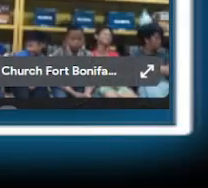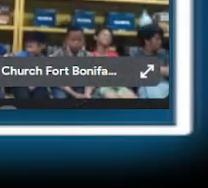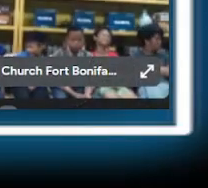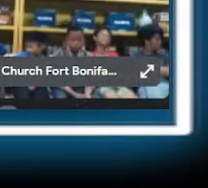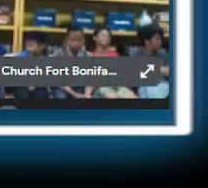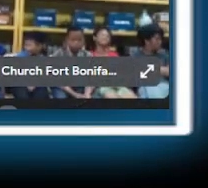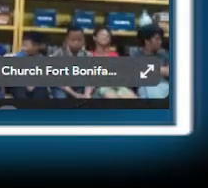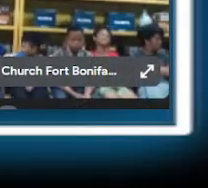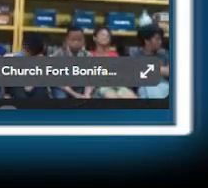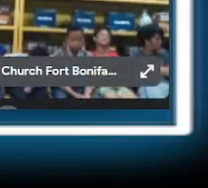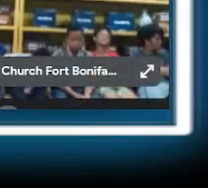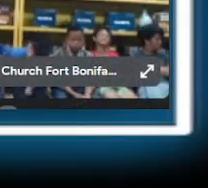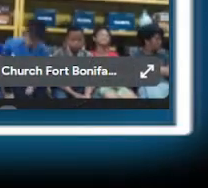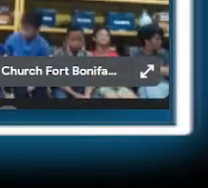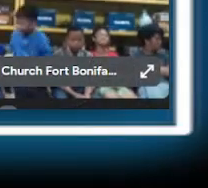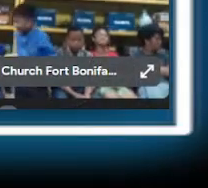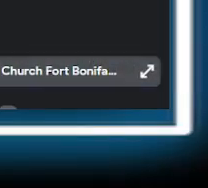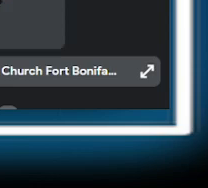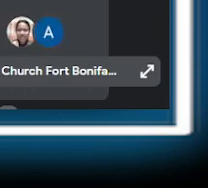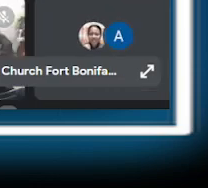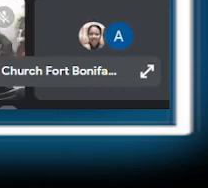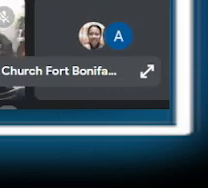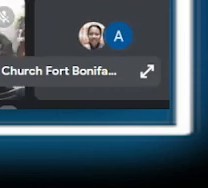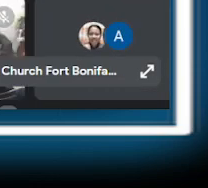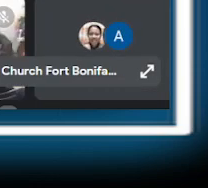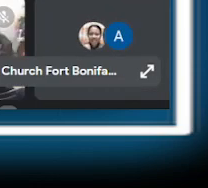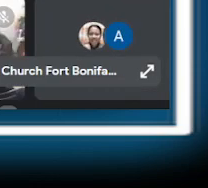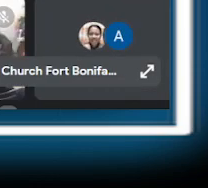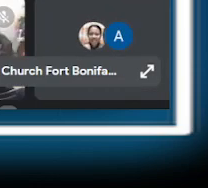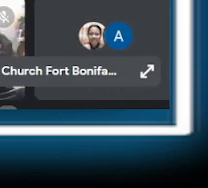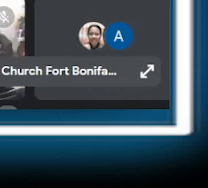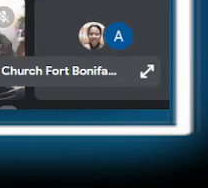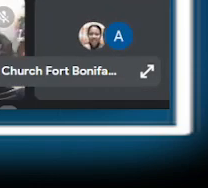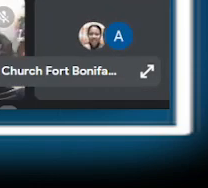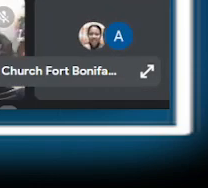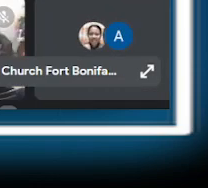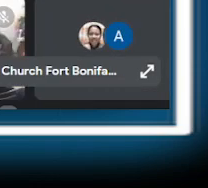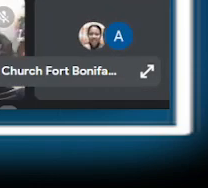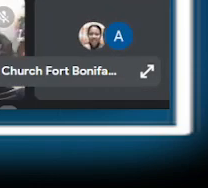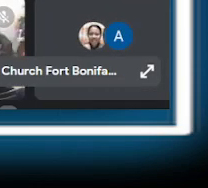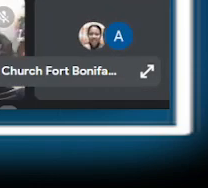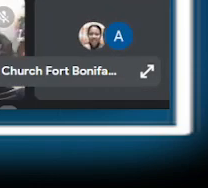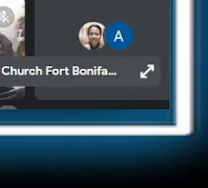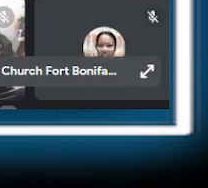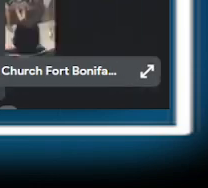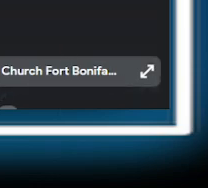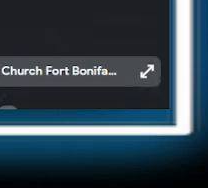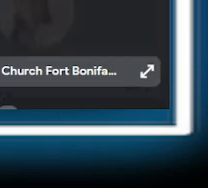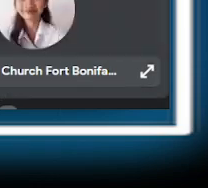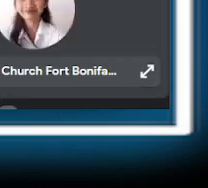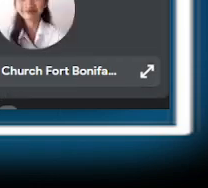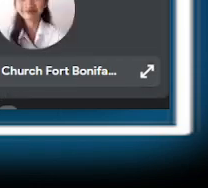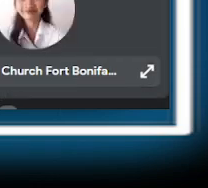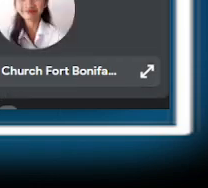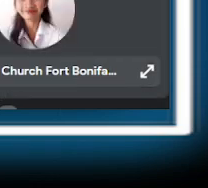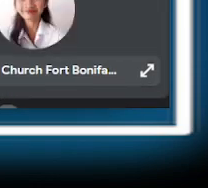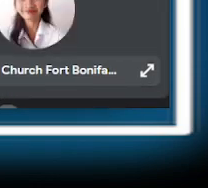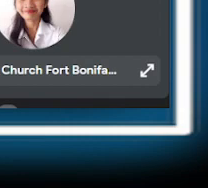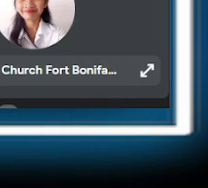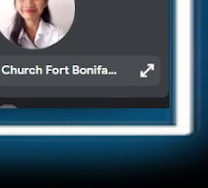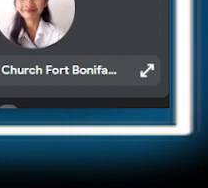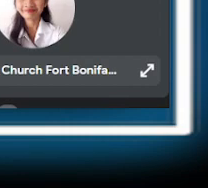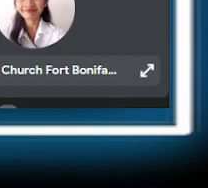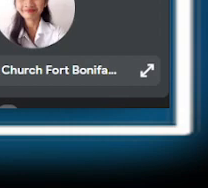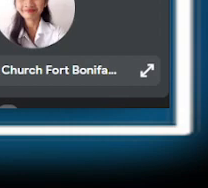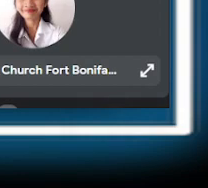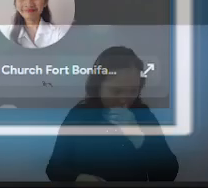ba Tama ba yan shoutout daw sabi ng mga member nio magaling po ng pagtraining ni sir niñ Amen next next time si sir Niño naman kak dito yan